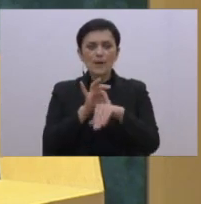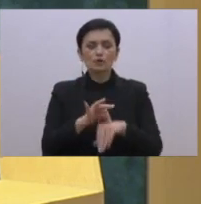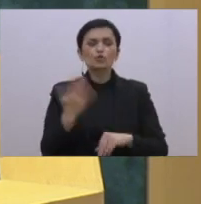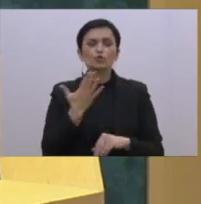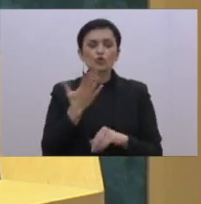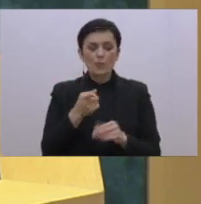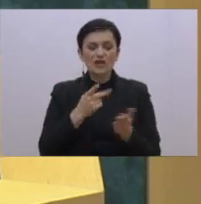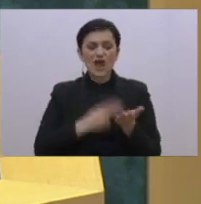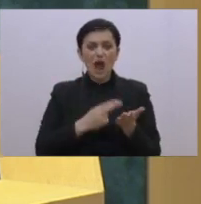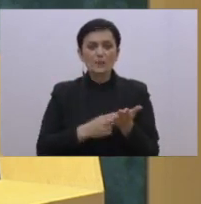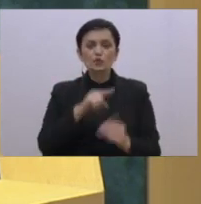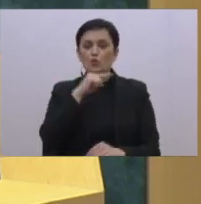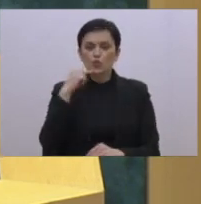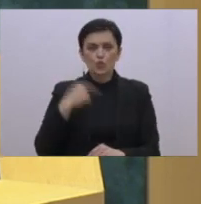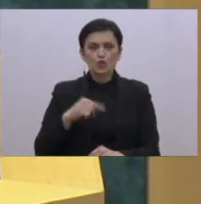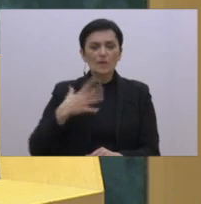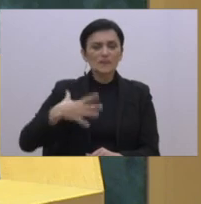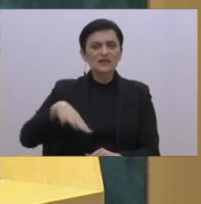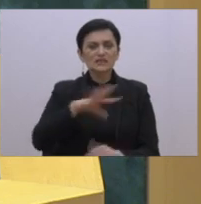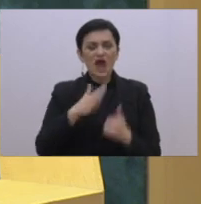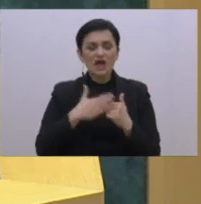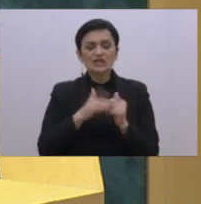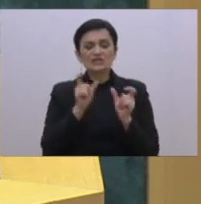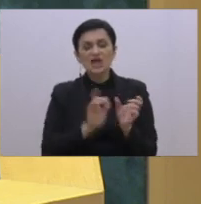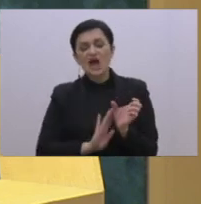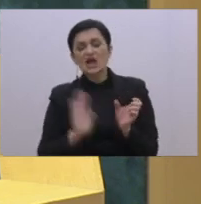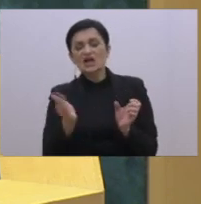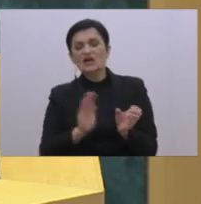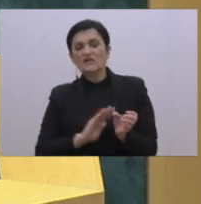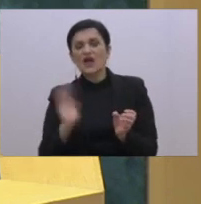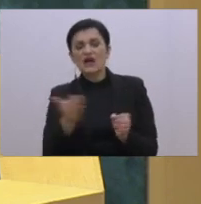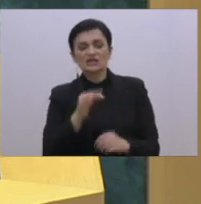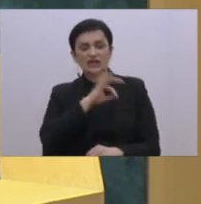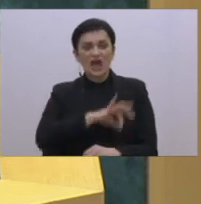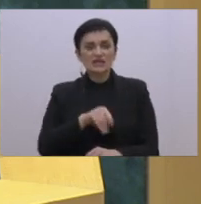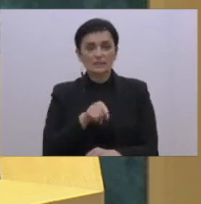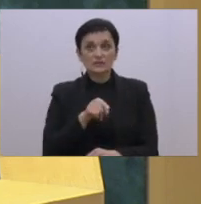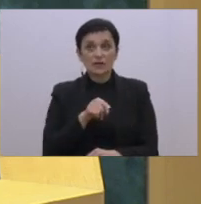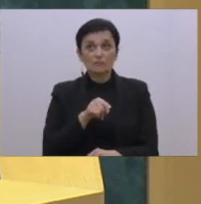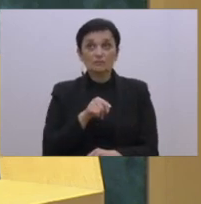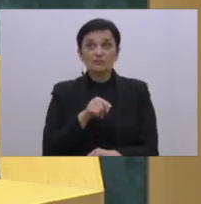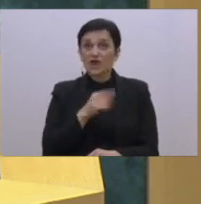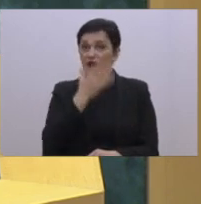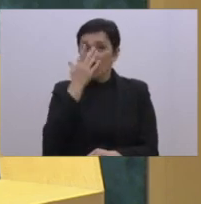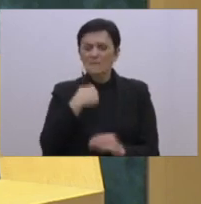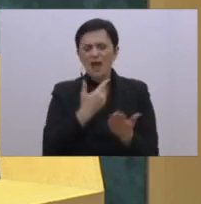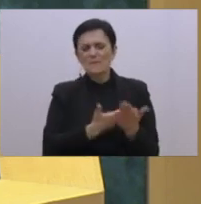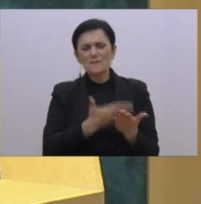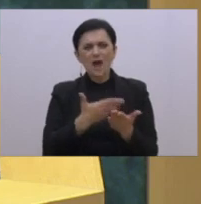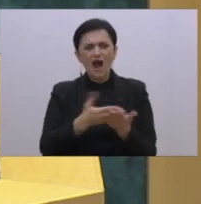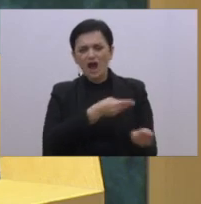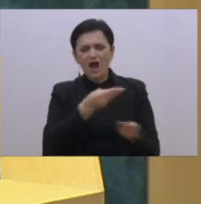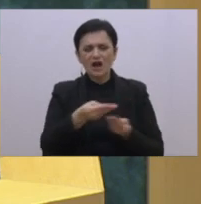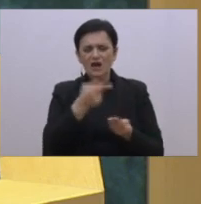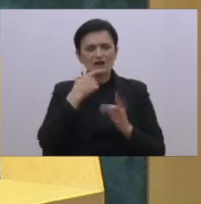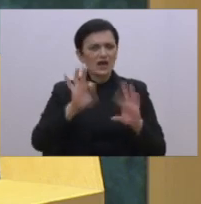რომელიც ამტკიცებდა, რომ რუსეთი საქართველოს სანქციების გვერდის ასავლელად იყენებს. არ დავიწყებ მაგალითების მოტანას,